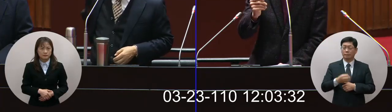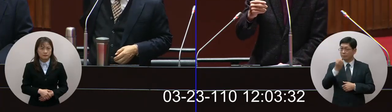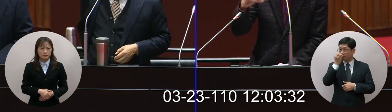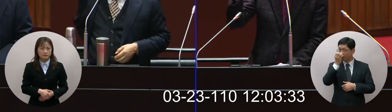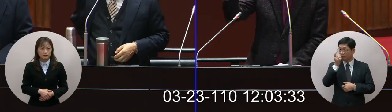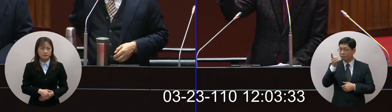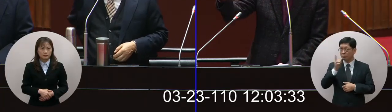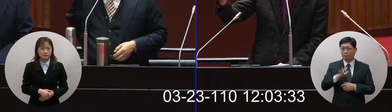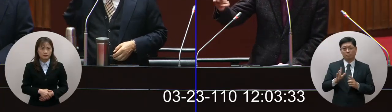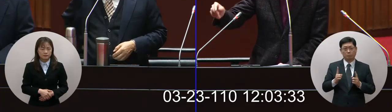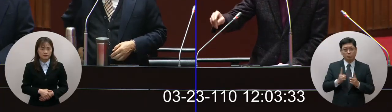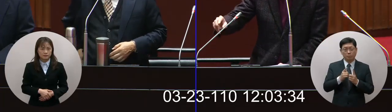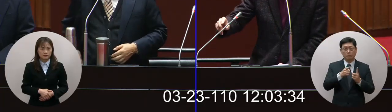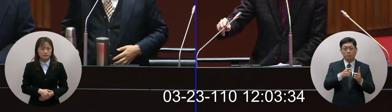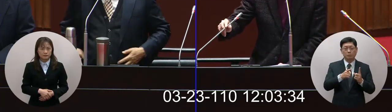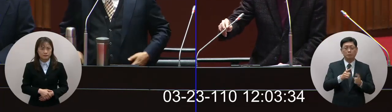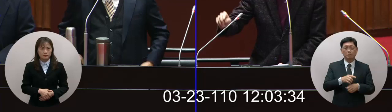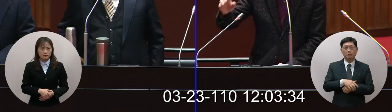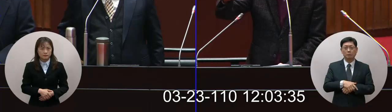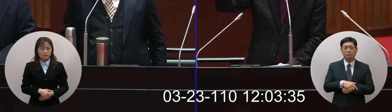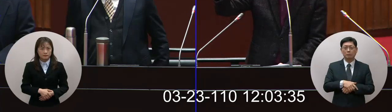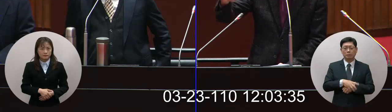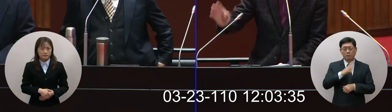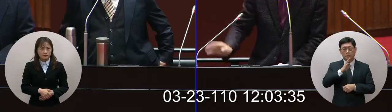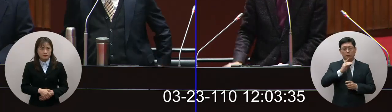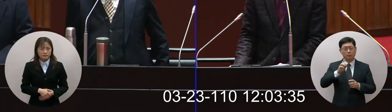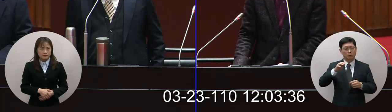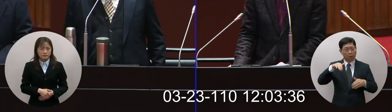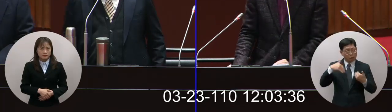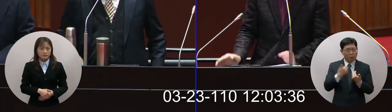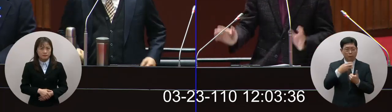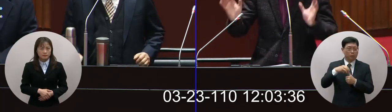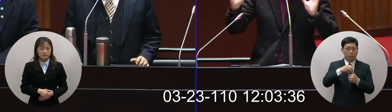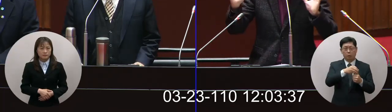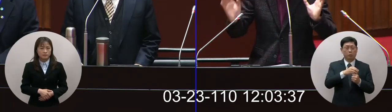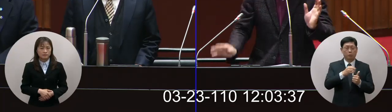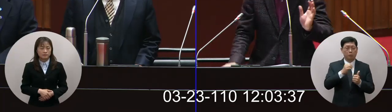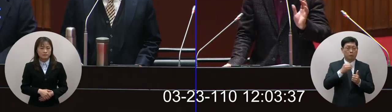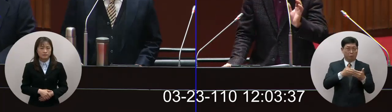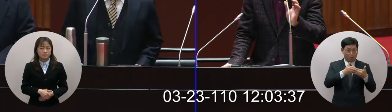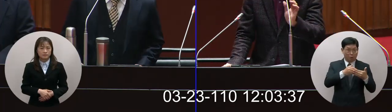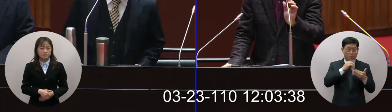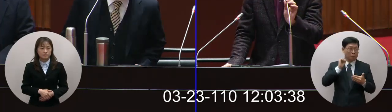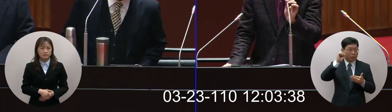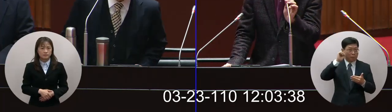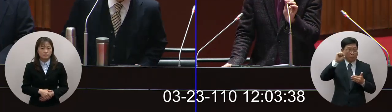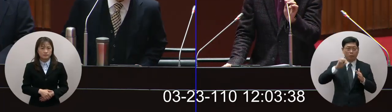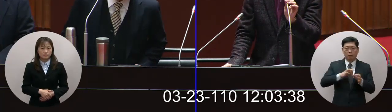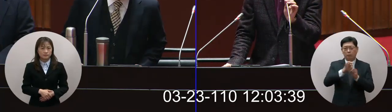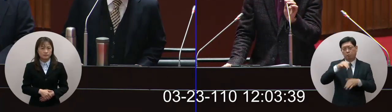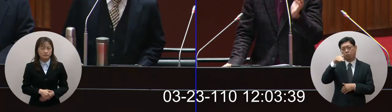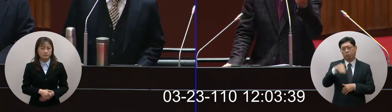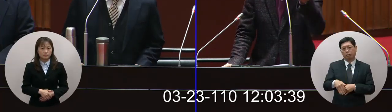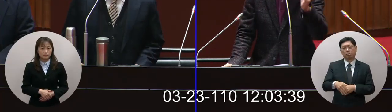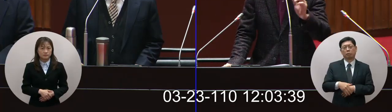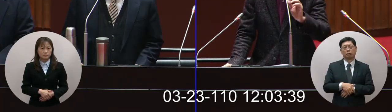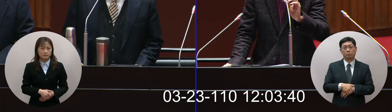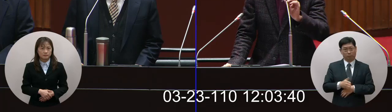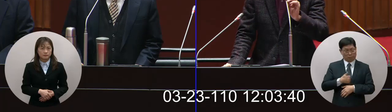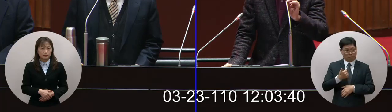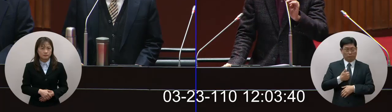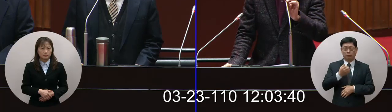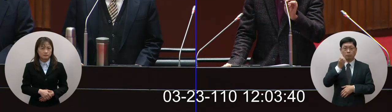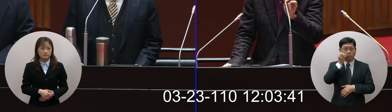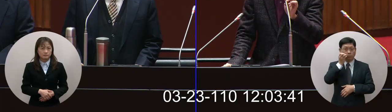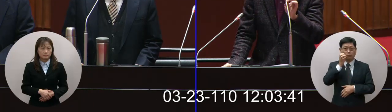港，因为它这个反送中啊等等政治经济地位啊已经大不如前，香港的